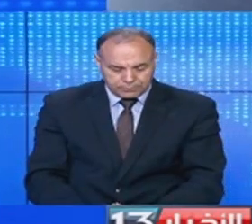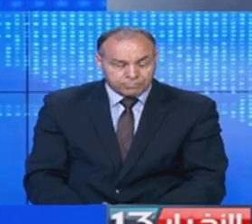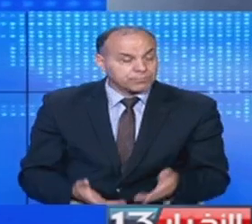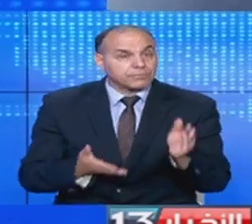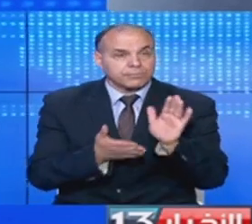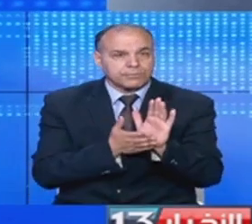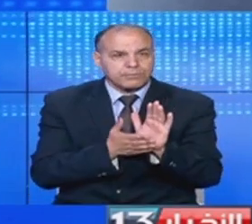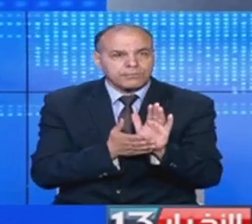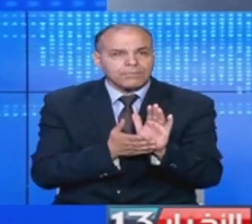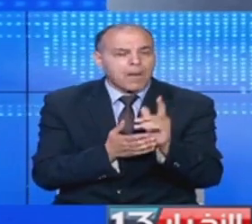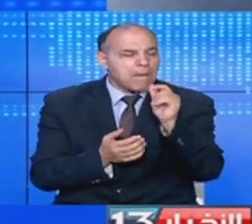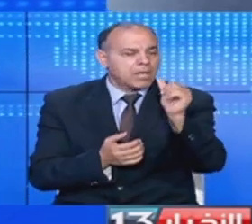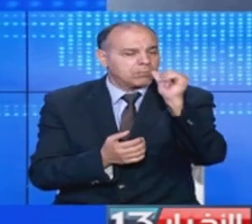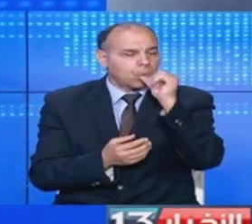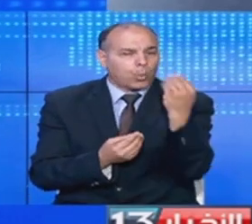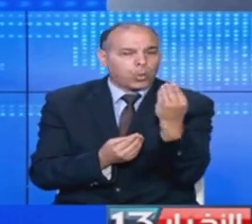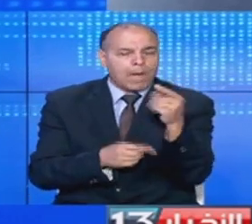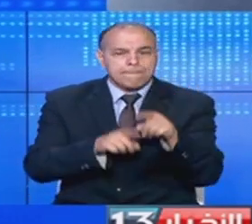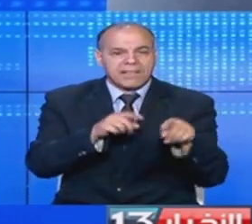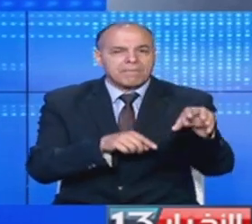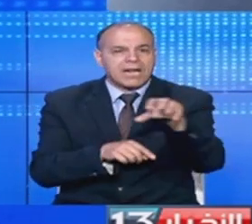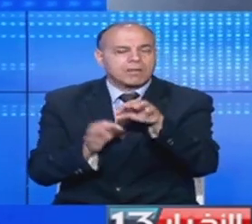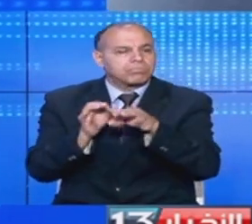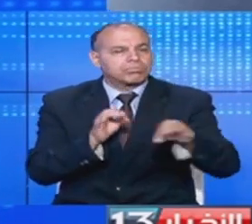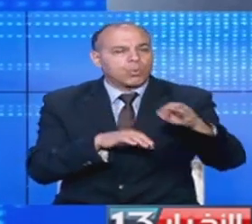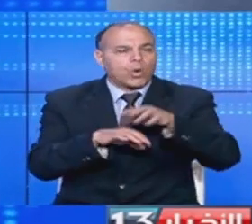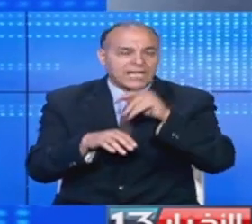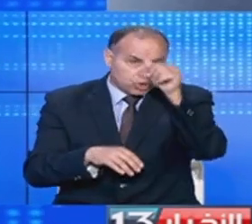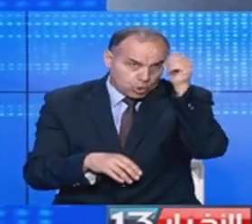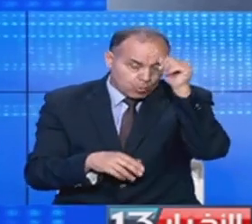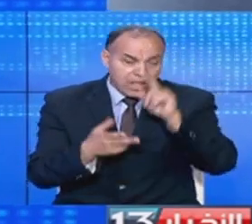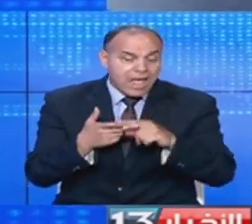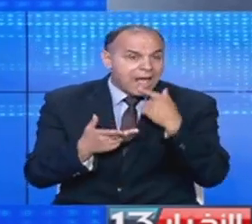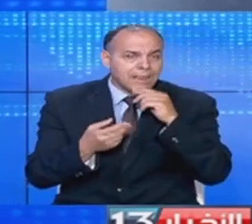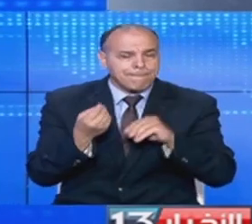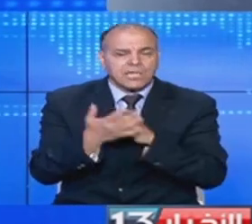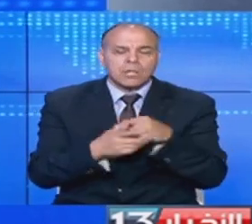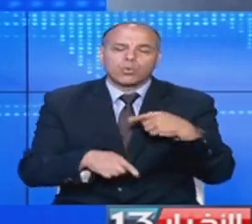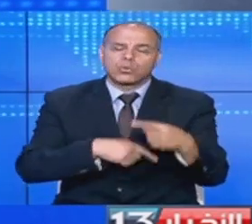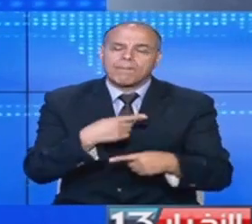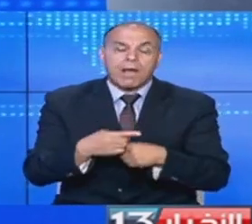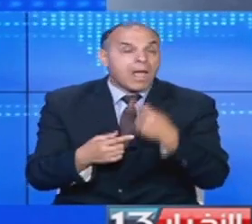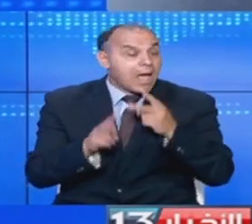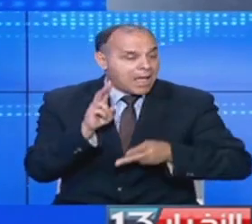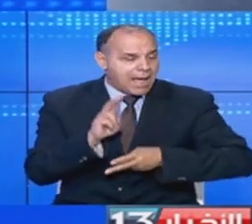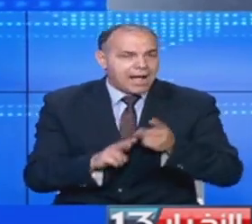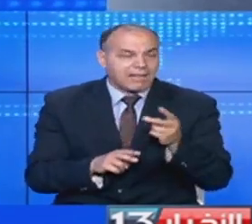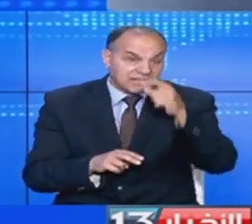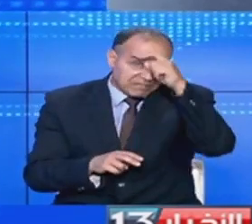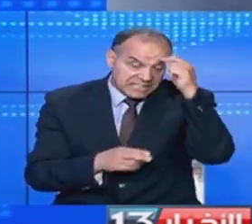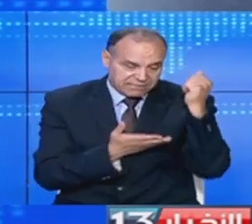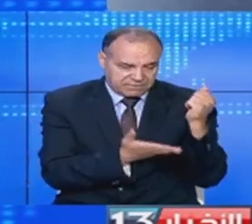يمثل التزود بالماء الصالح للشرب ببعض المناطق الريفية بولاية جندوبة أزمة متواصلة تشتد أكثر خلال